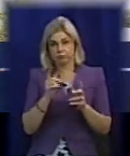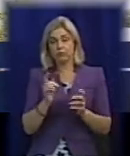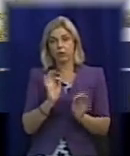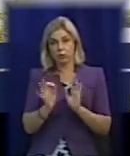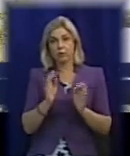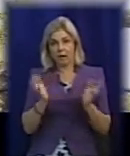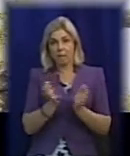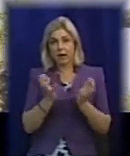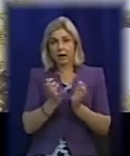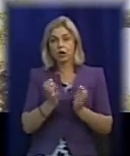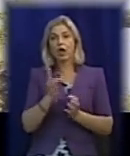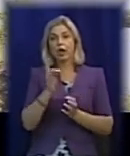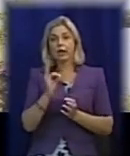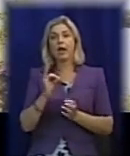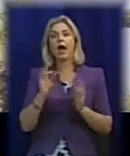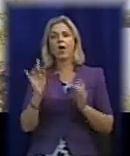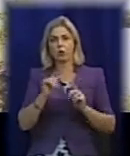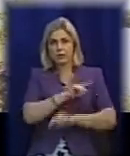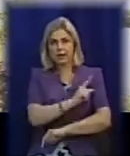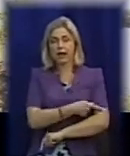тому усі реанімаційні